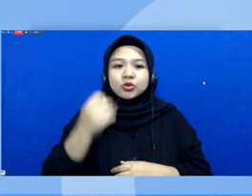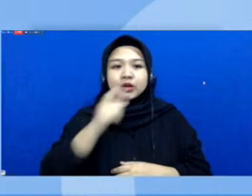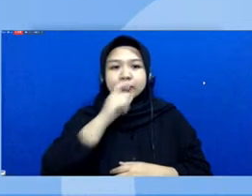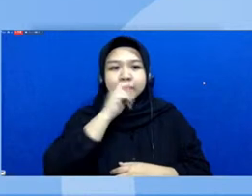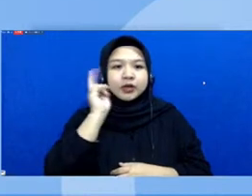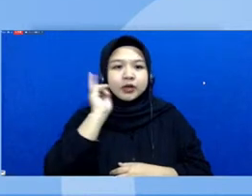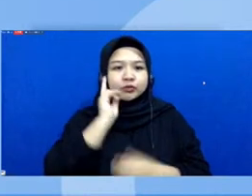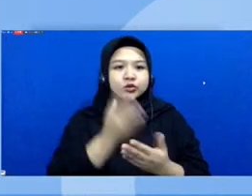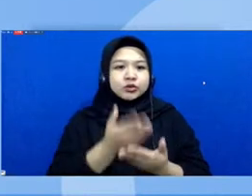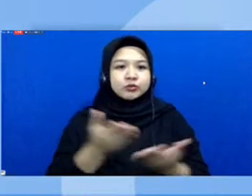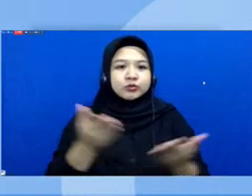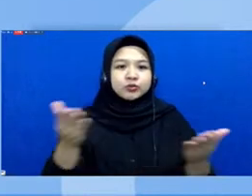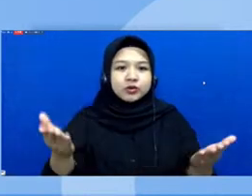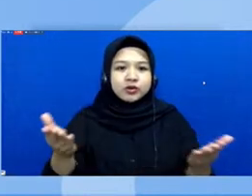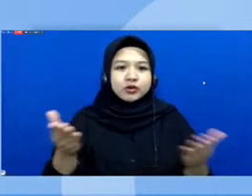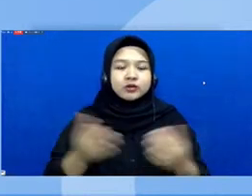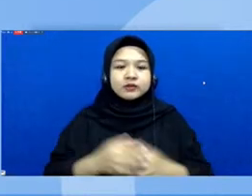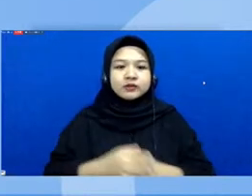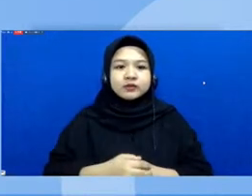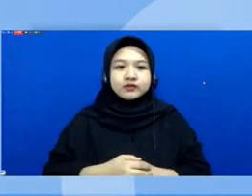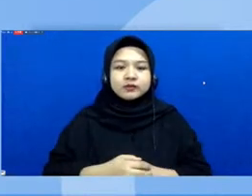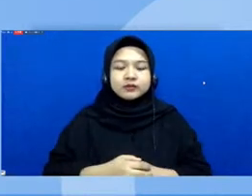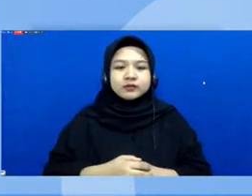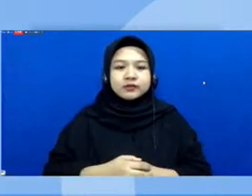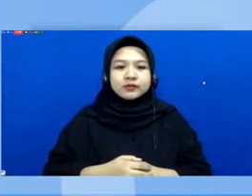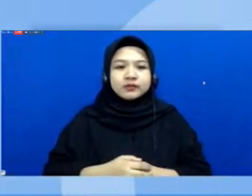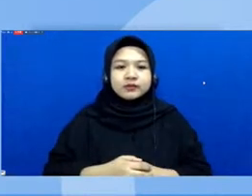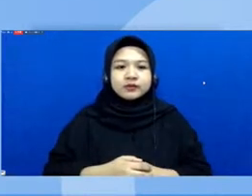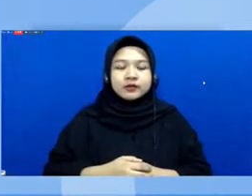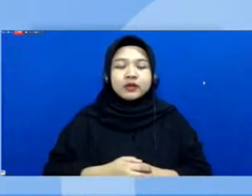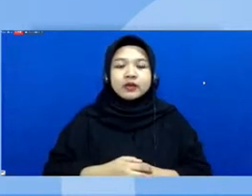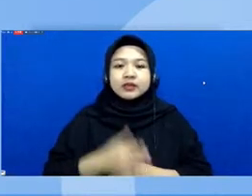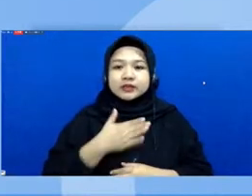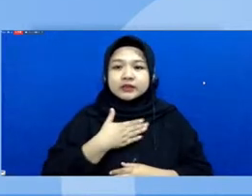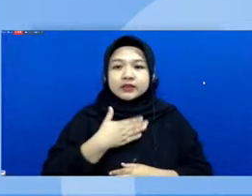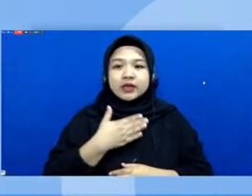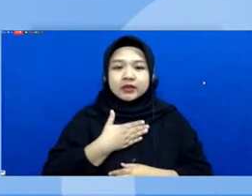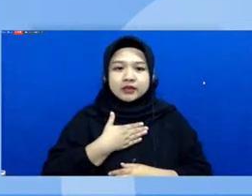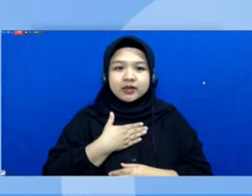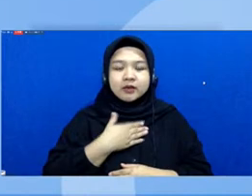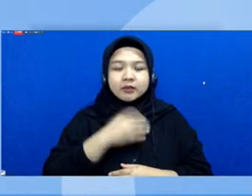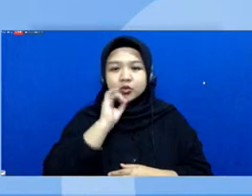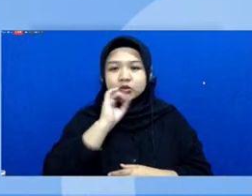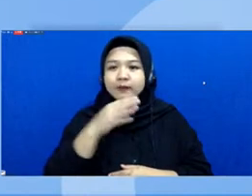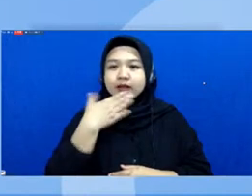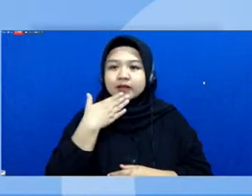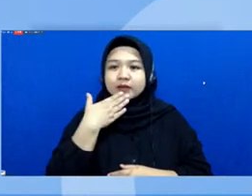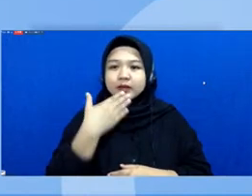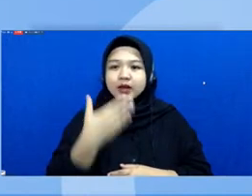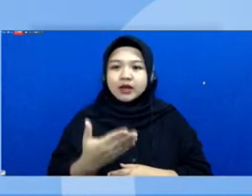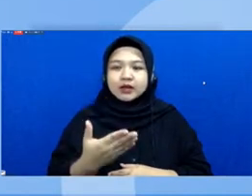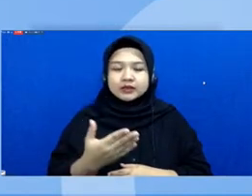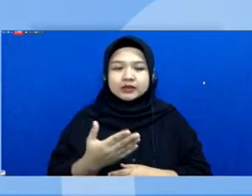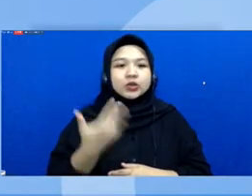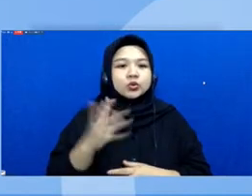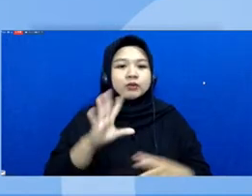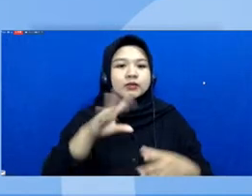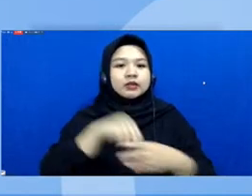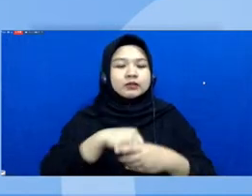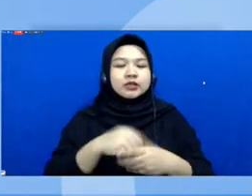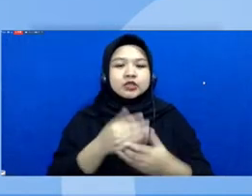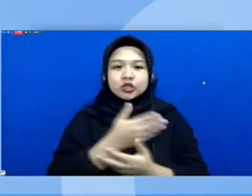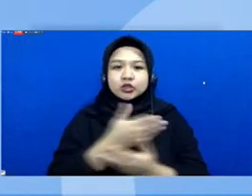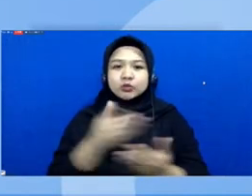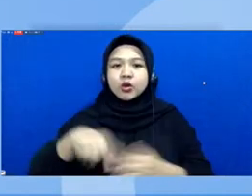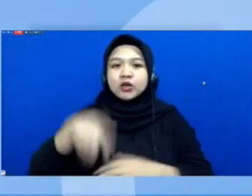sekalian. Pertama-tama tentunya saya ucapkan terima kasih atas partisipasi dari semua